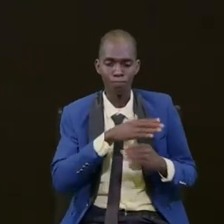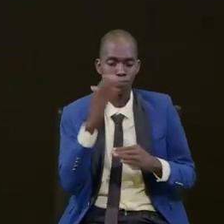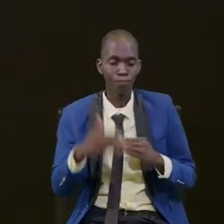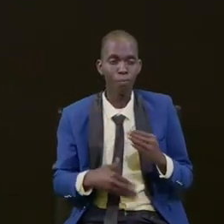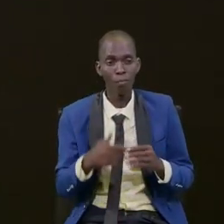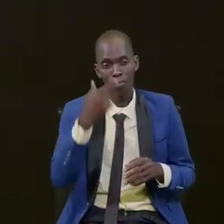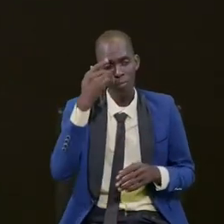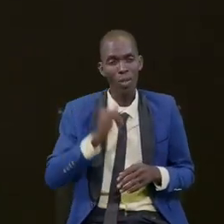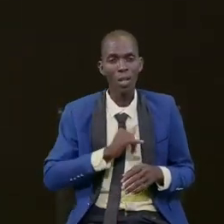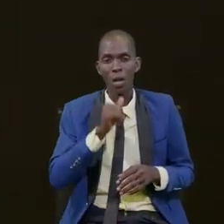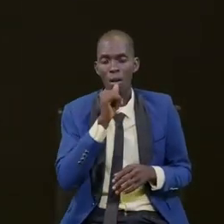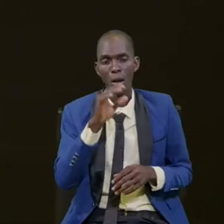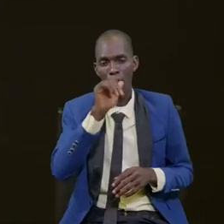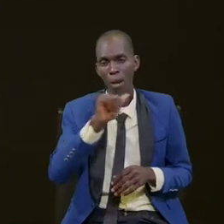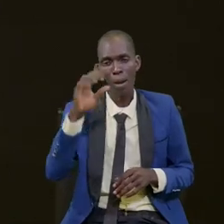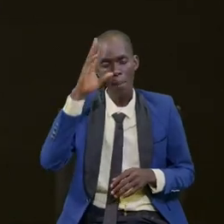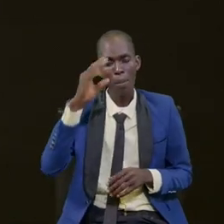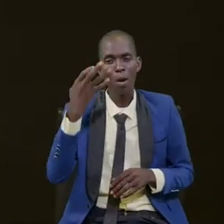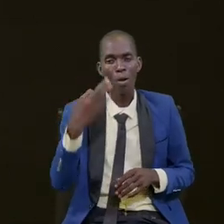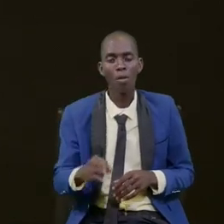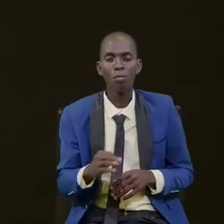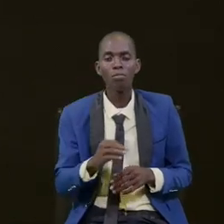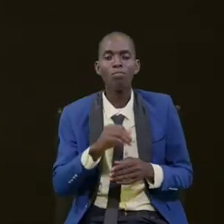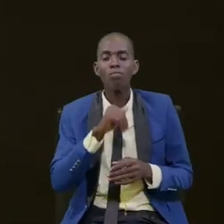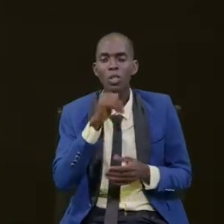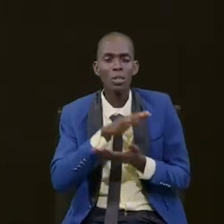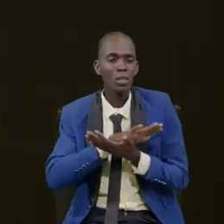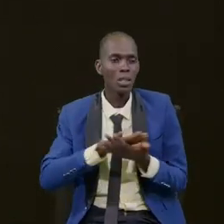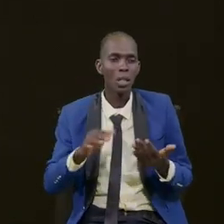suis un homme dont les lèvres sont impures.